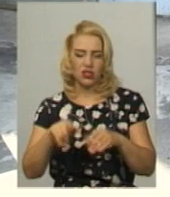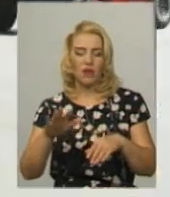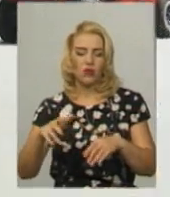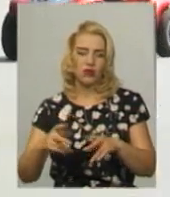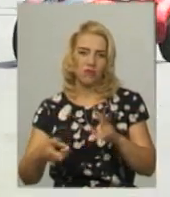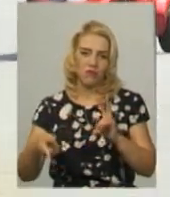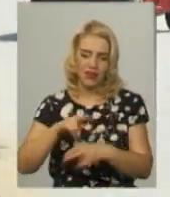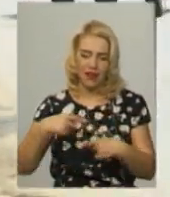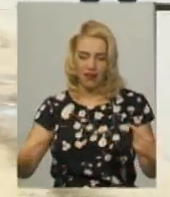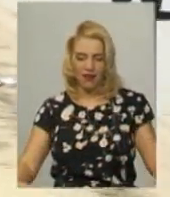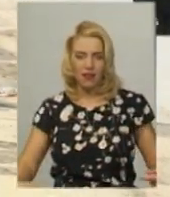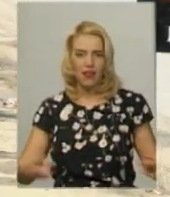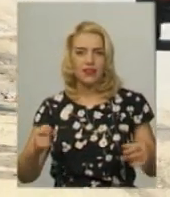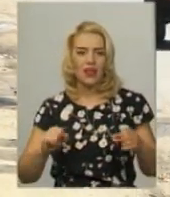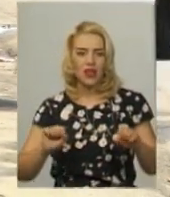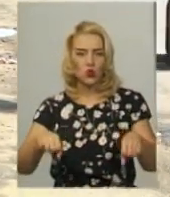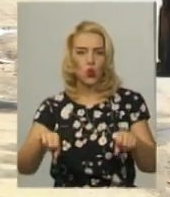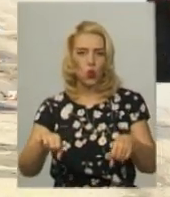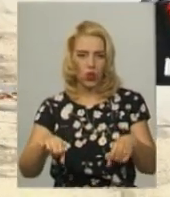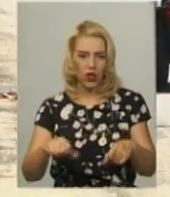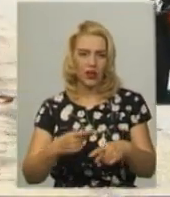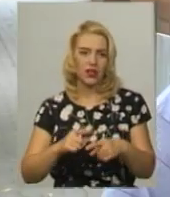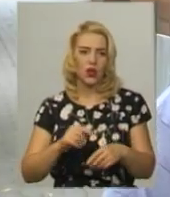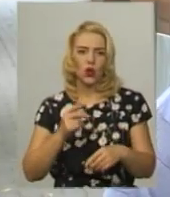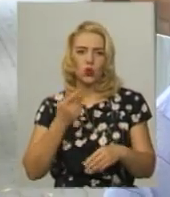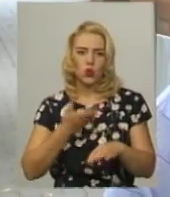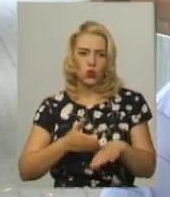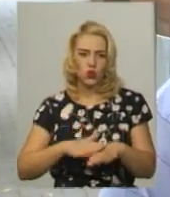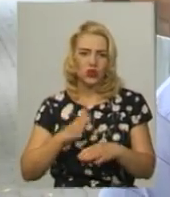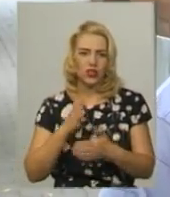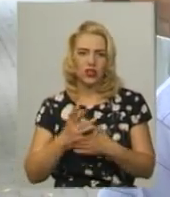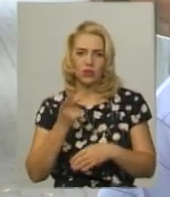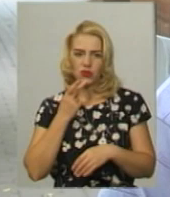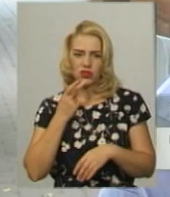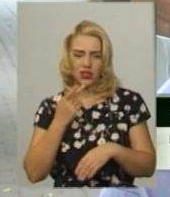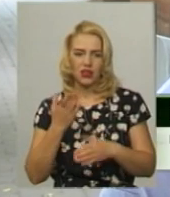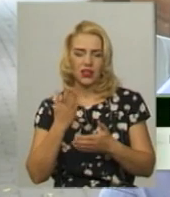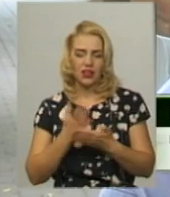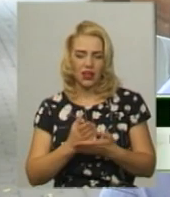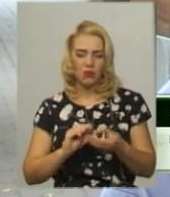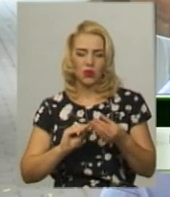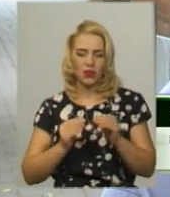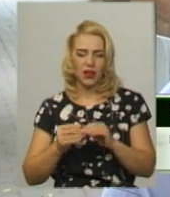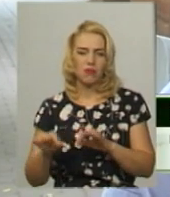міста. Труднощі з пересуванням є постійно, каже Віктор Кучер. Є проблеми з пересуванням на візку іменно